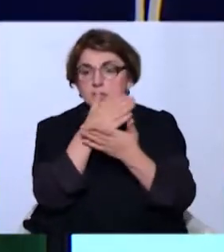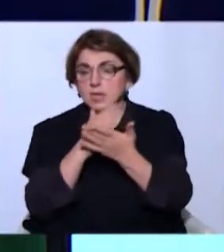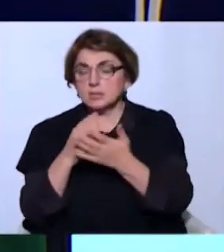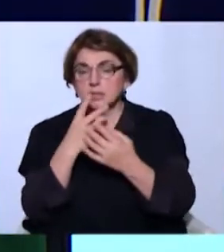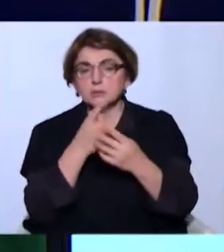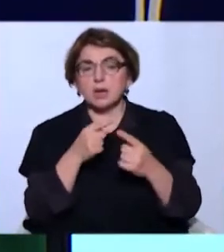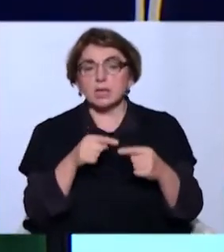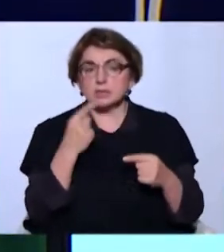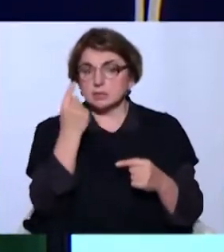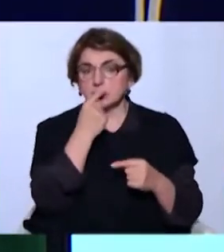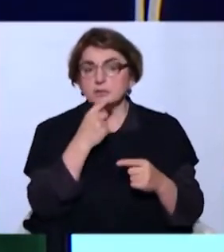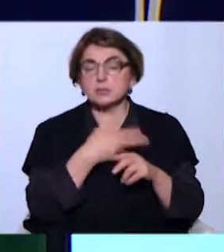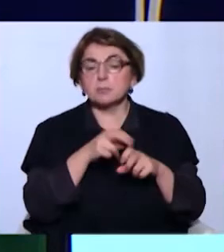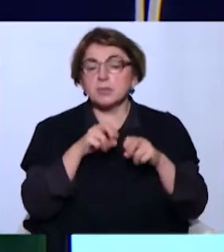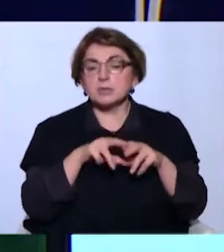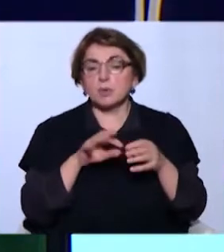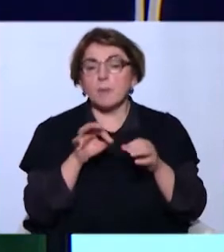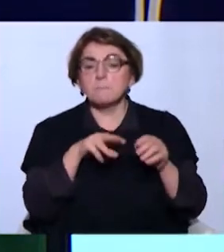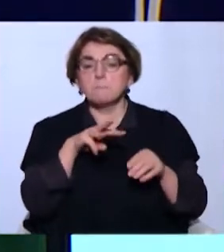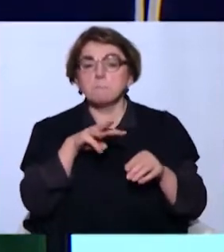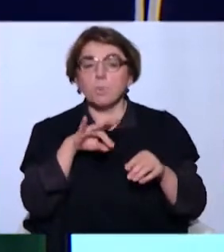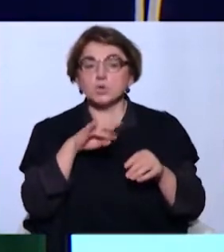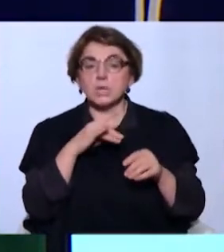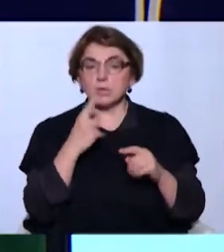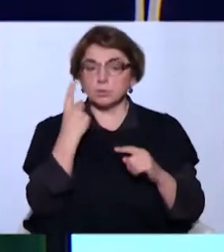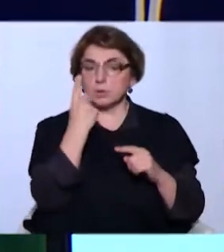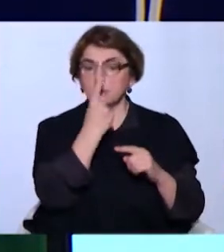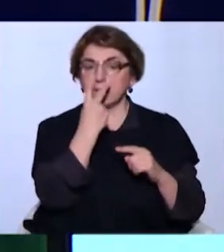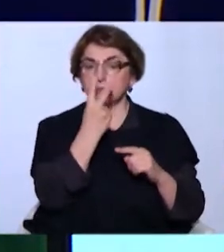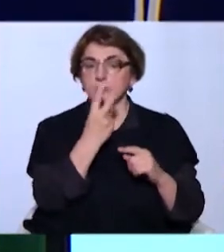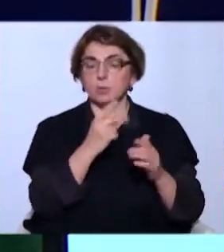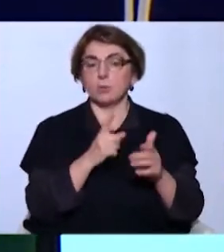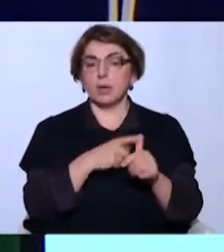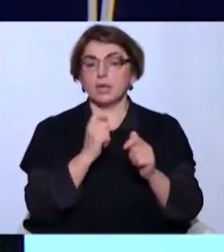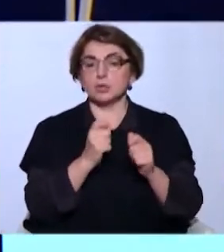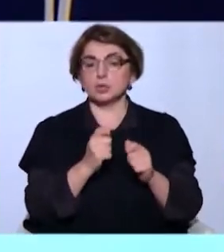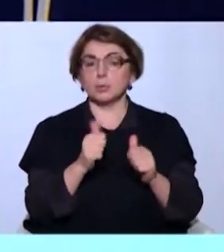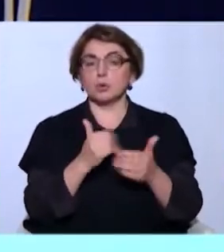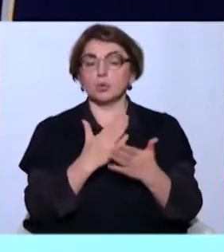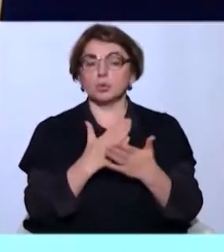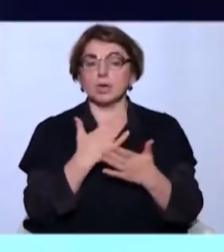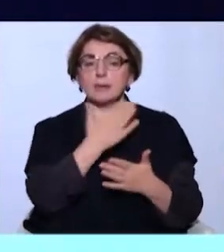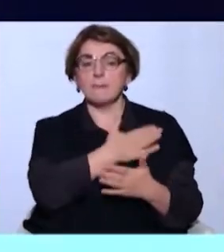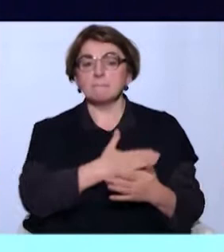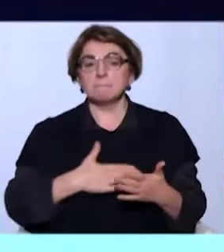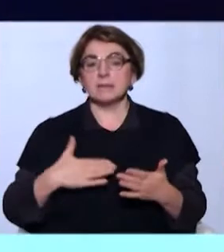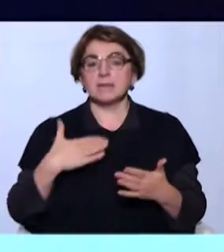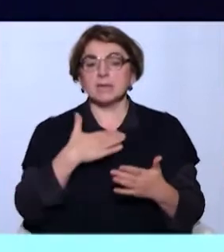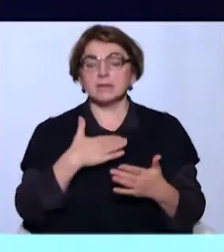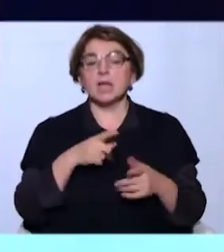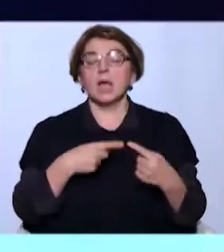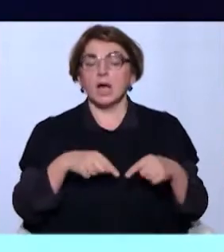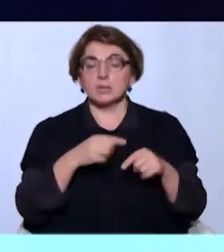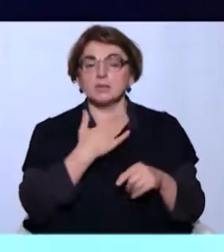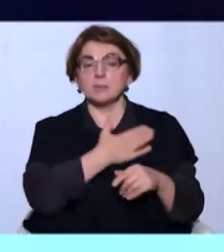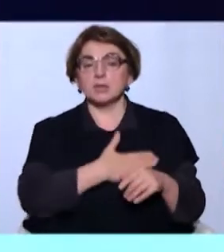ასეთ მხედველობას მოზაიკური მხედველობა ეწოდება. ეხლა განვიხილოთ, როგორი არის მკერდი. მკერდი სამი